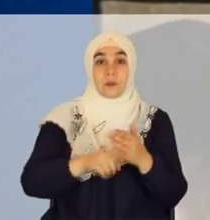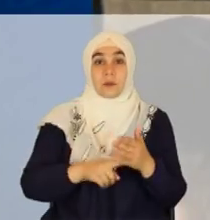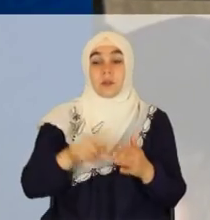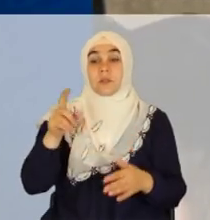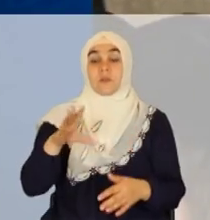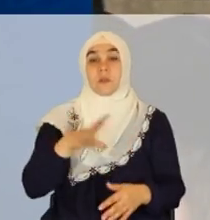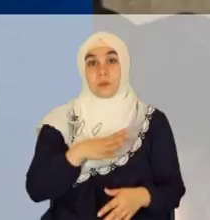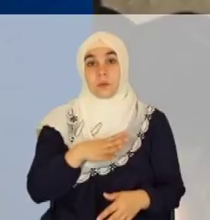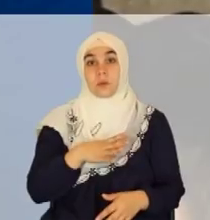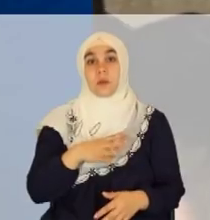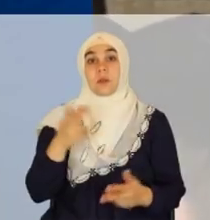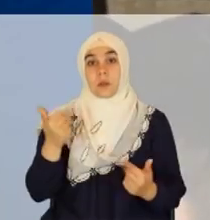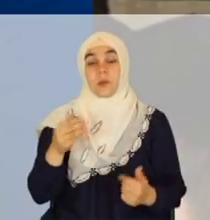shart.